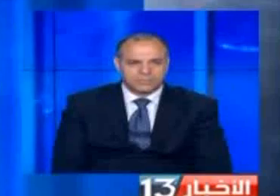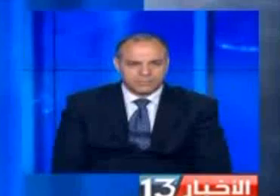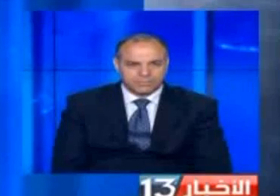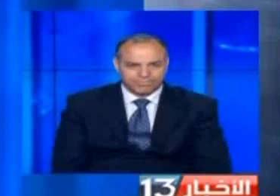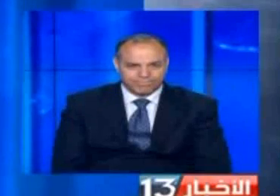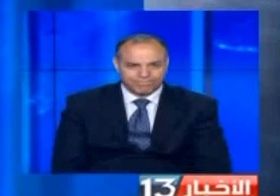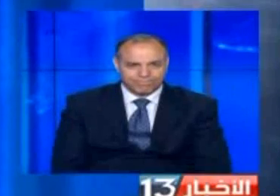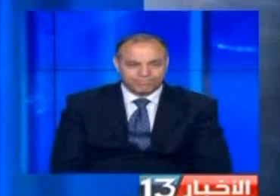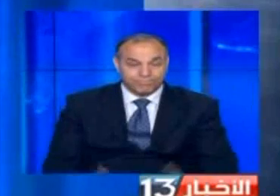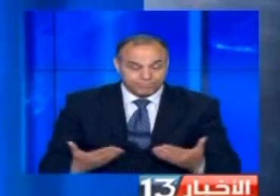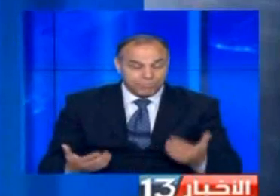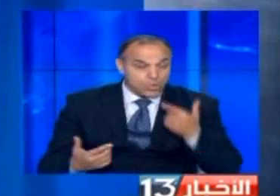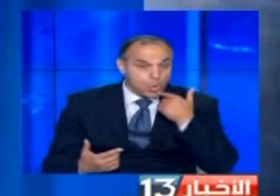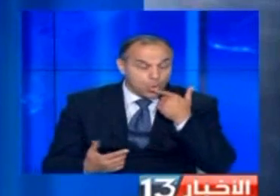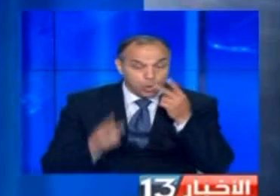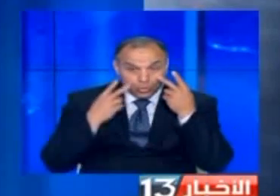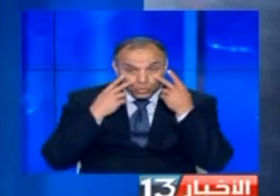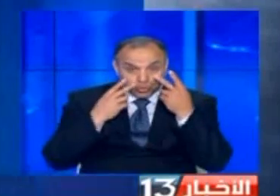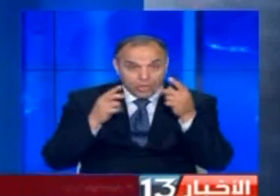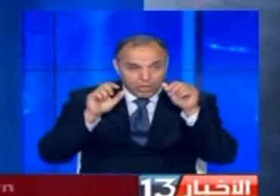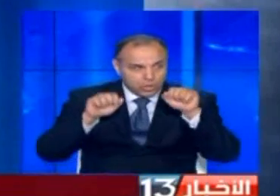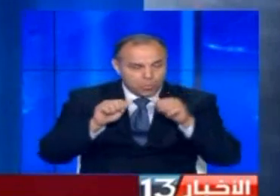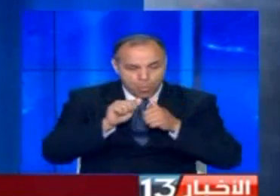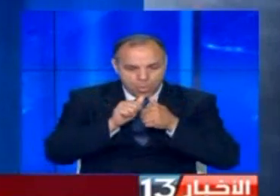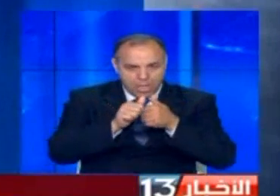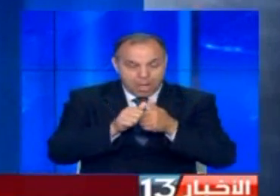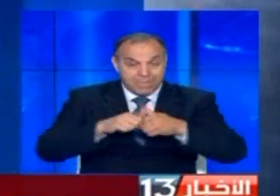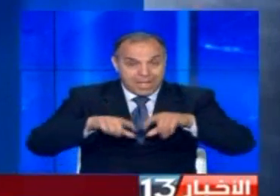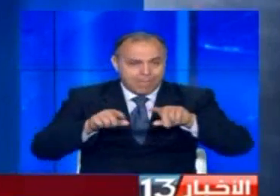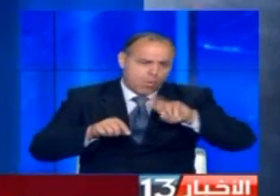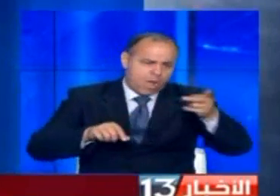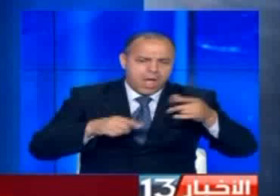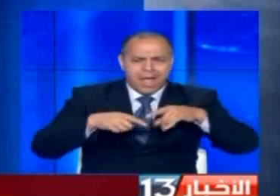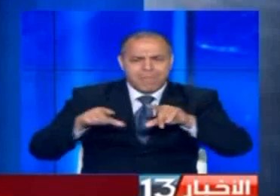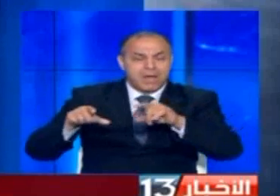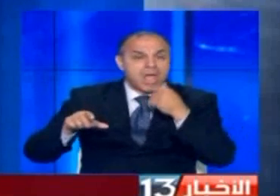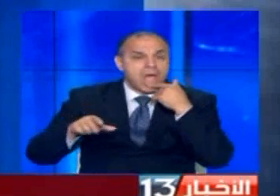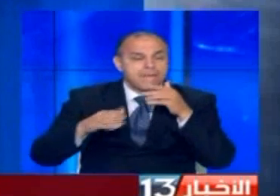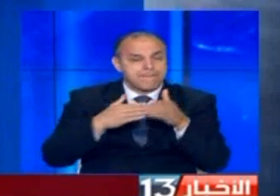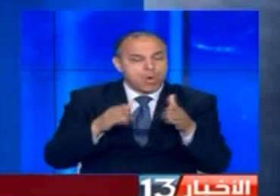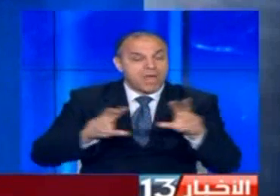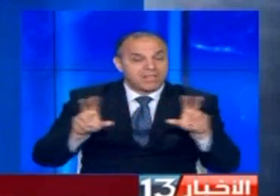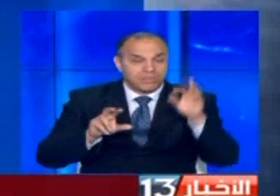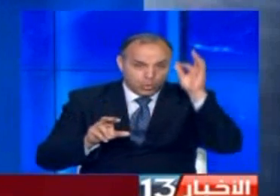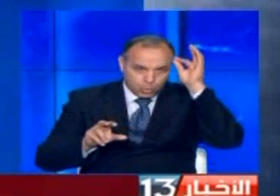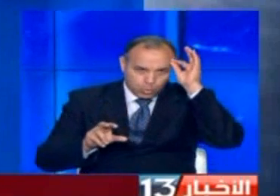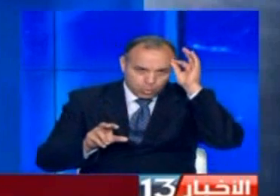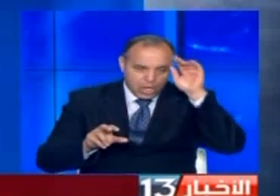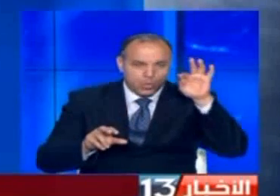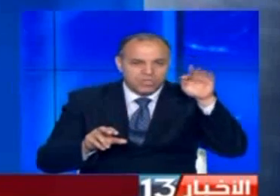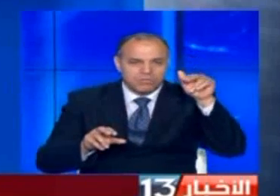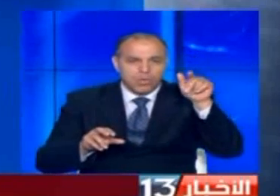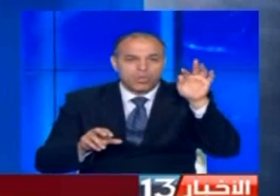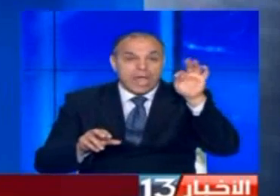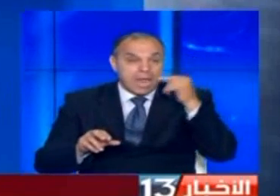بشريه ونشير مشاهدينا الى انه بامكانكم متابعه هذه النشره وغيرها من الاخبار على بوابه التلفزه التونسيه تونيزيا تيفي